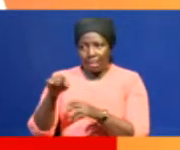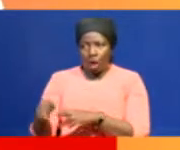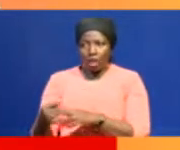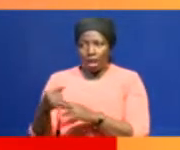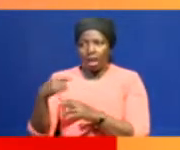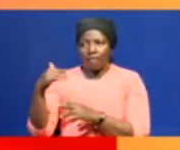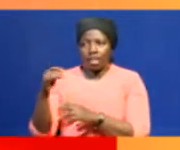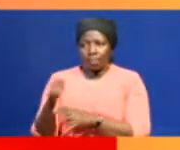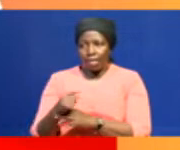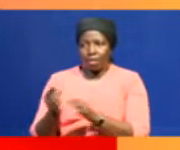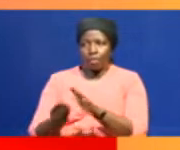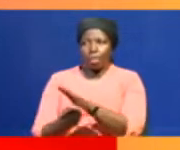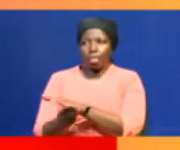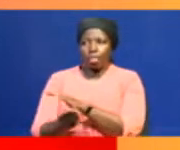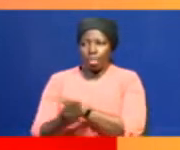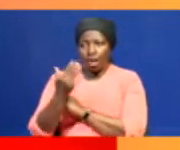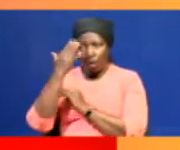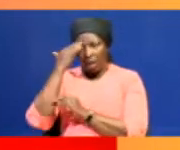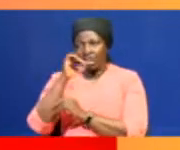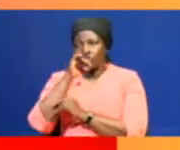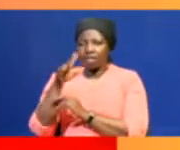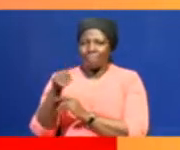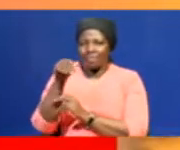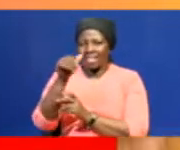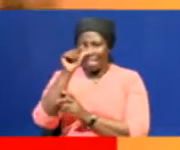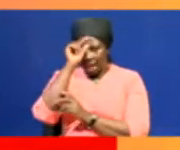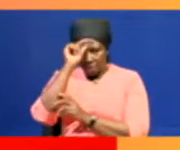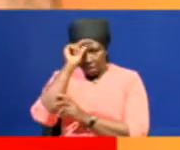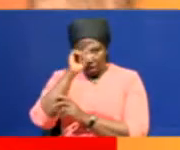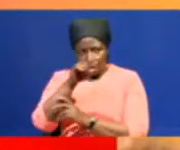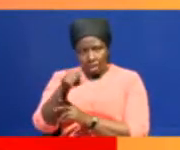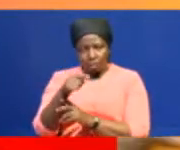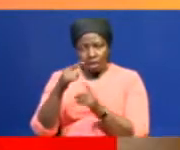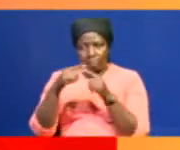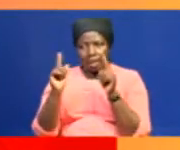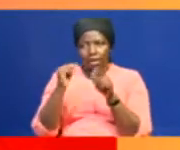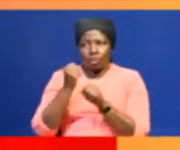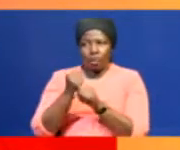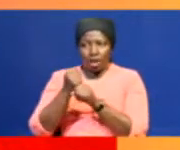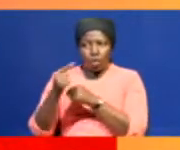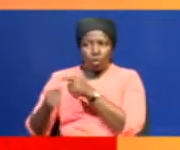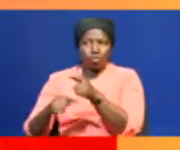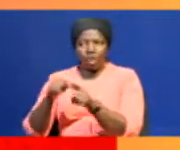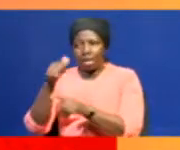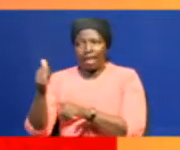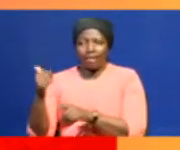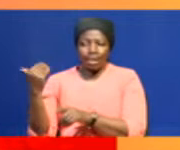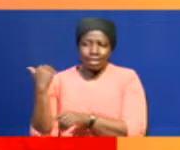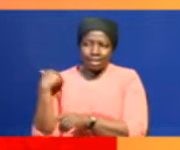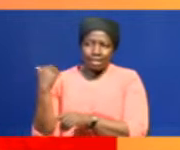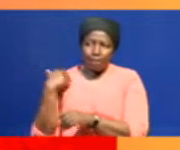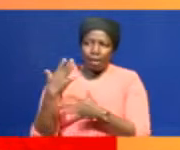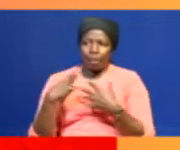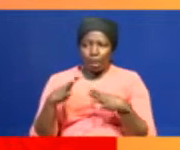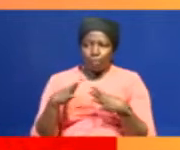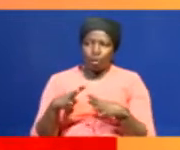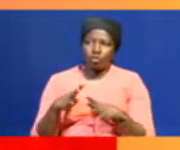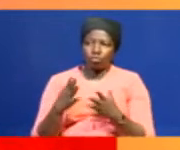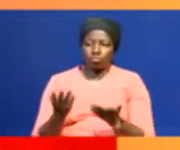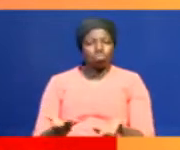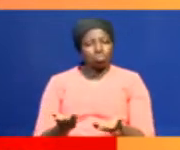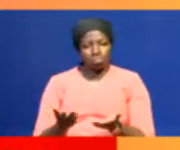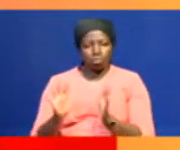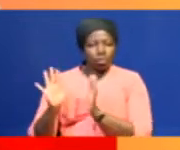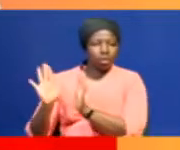government shilingi 1000 kwa mwezi na nifanye kazi yangu kwa amani? Na hao vijana wako wenye wanasumbua wakae kando. So hilo ni jambo ambalo pia tumepanga, tutaongea